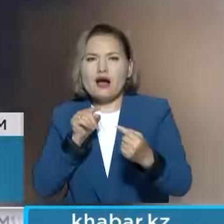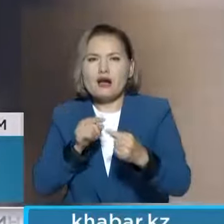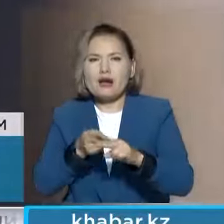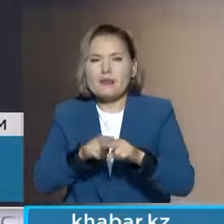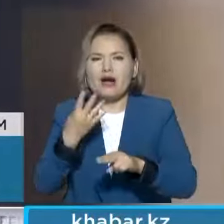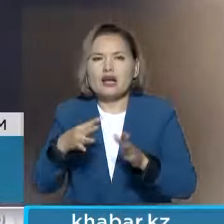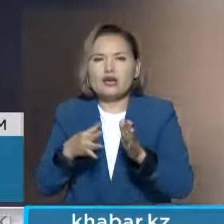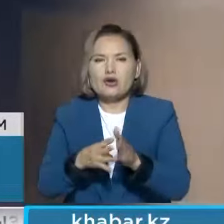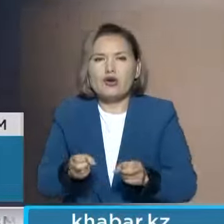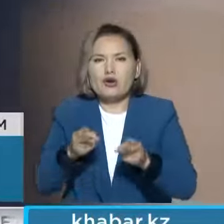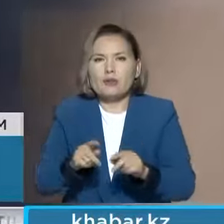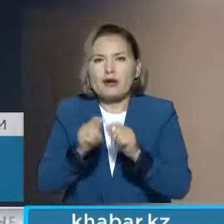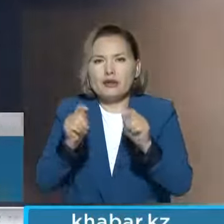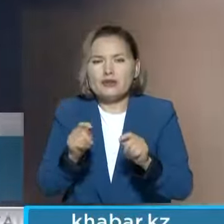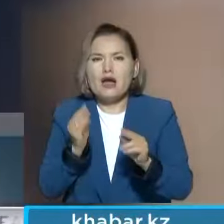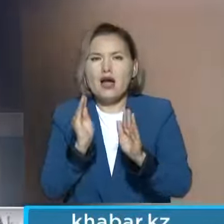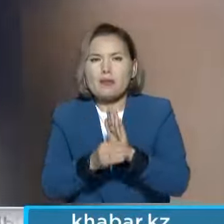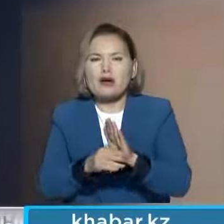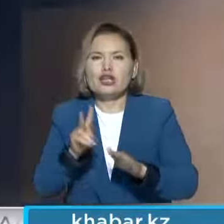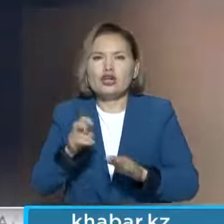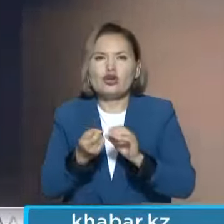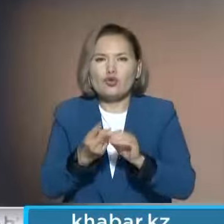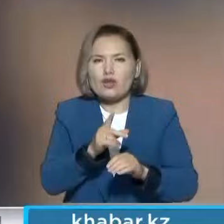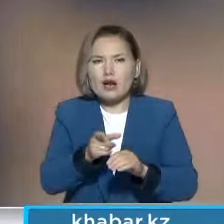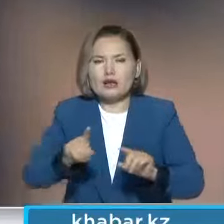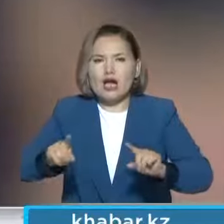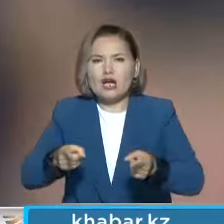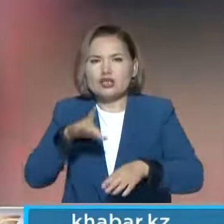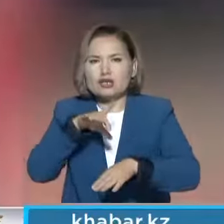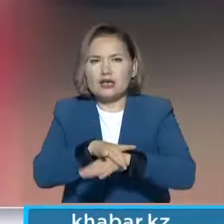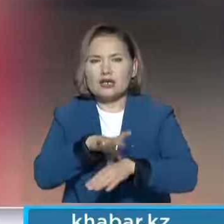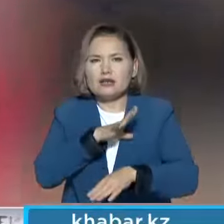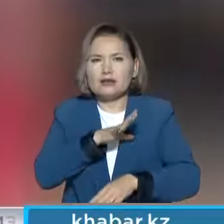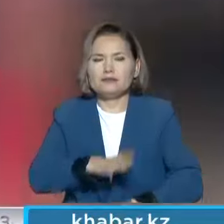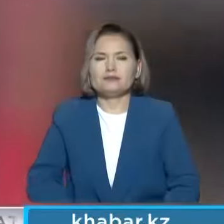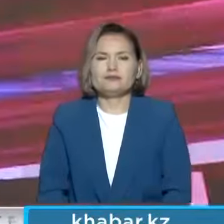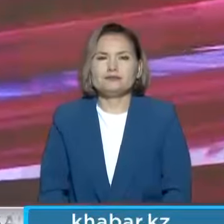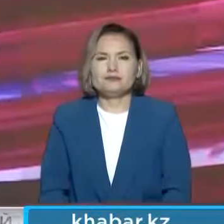байланысты 49 қылмыс ашып, паралған 212 адамды әшкерледі.